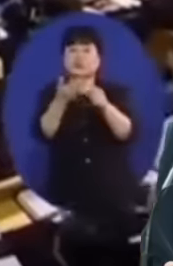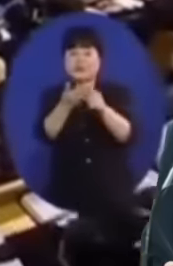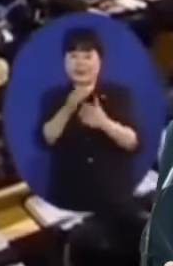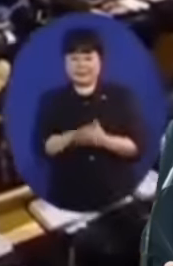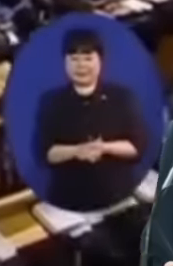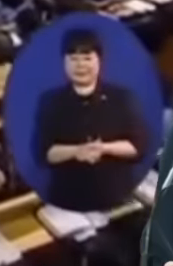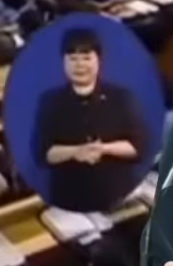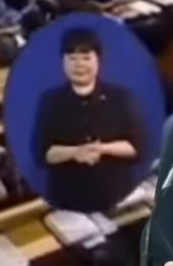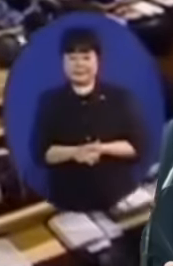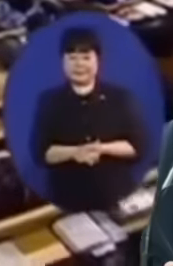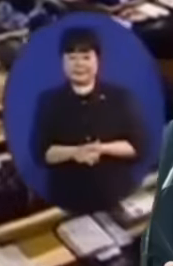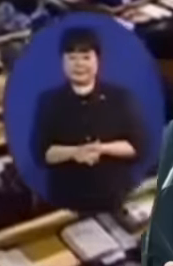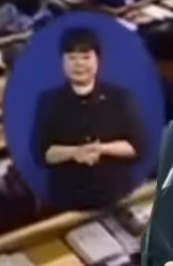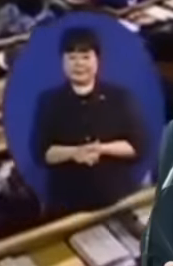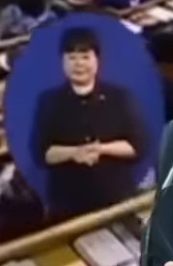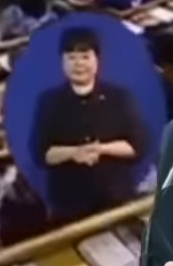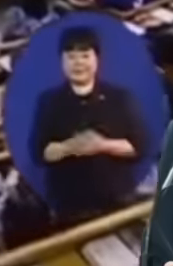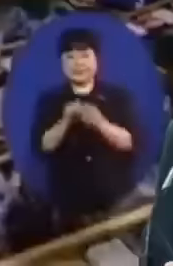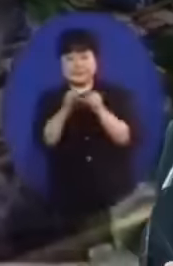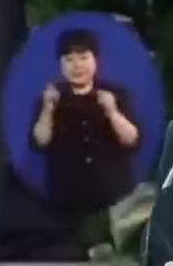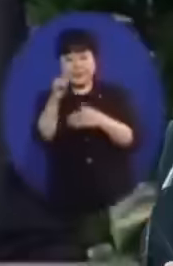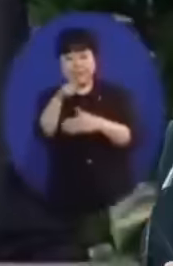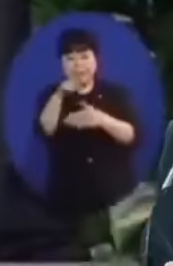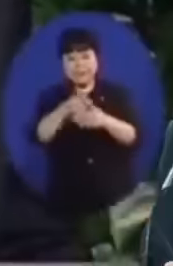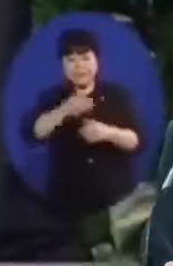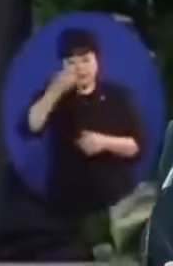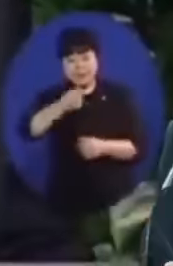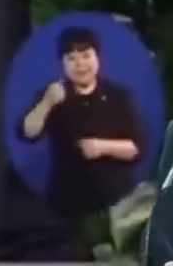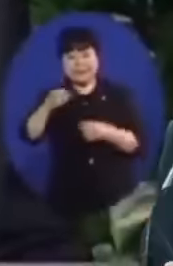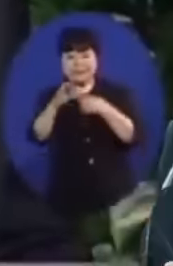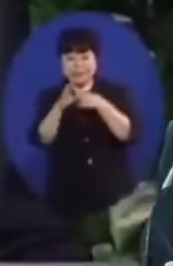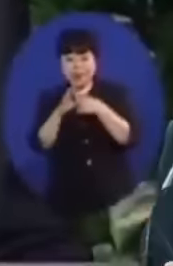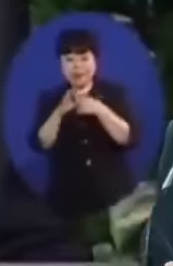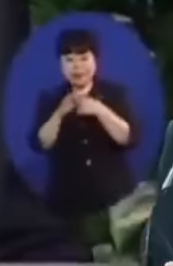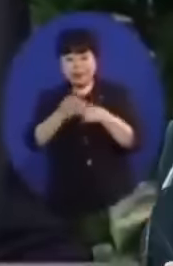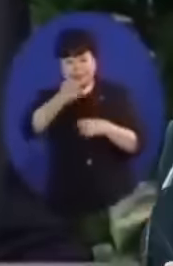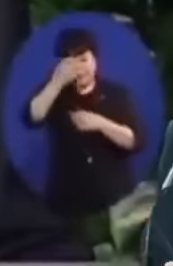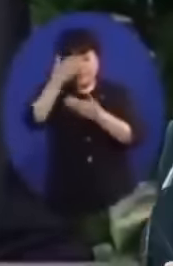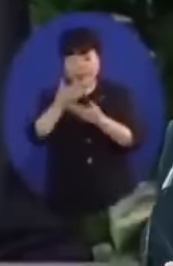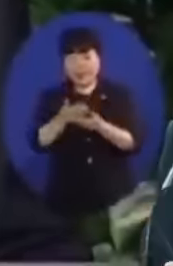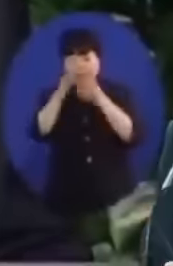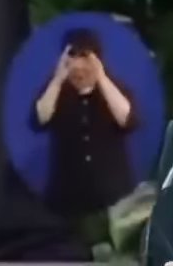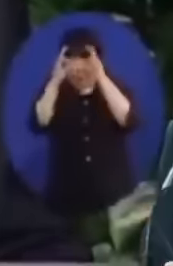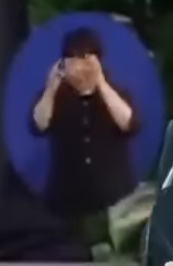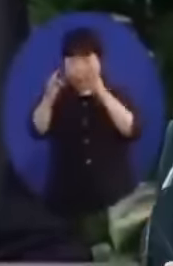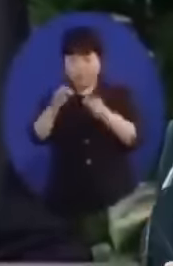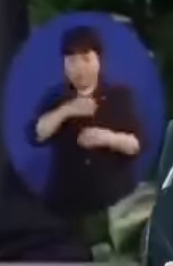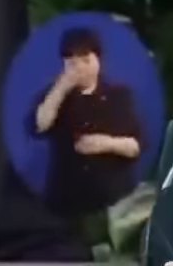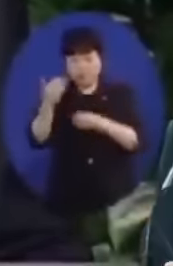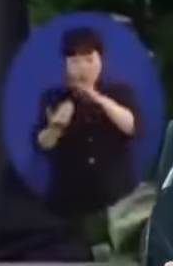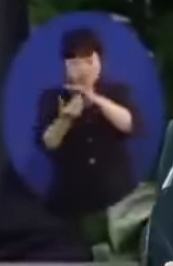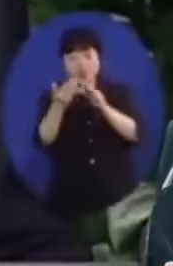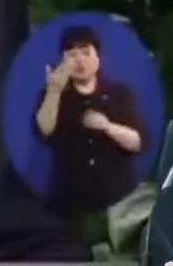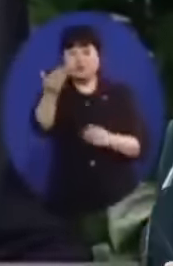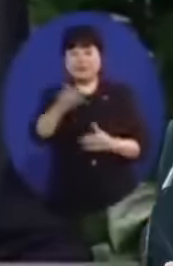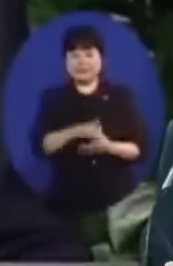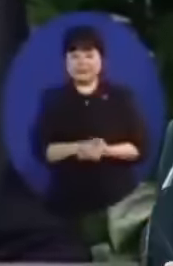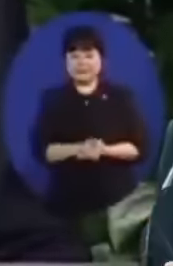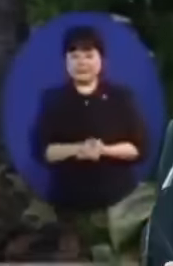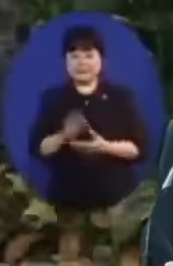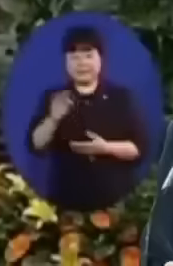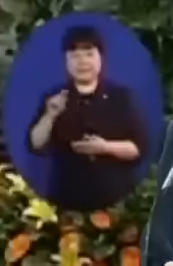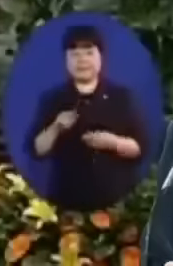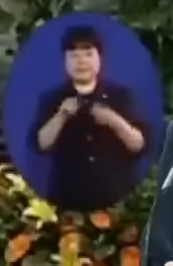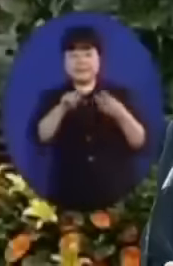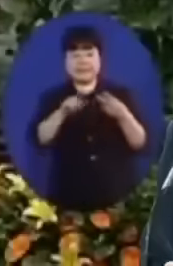것입니다. 사람이 마음속에 꿈을 가지면 그 꿈을 바라보면 그 꿈을 이루시는 것입니다.